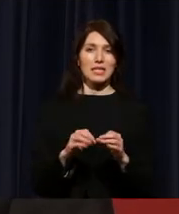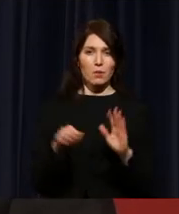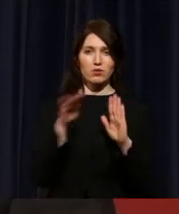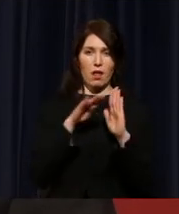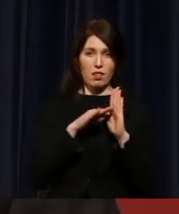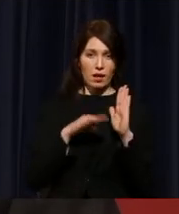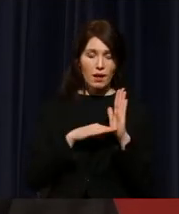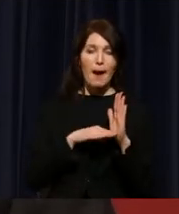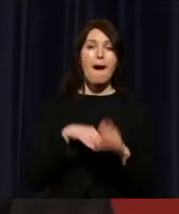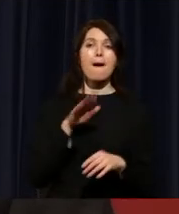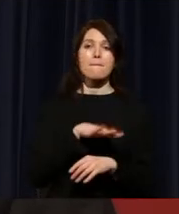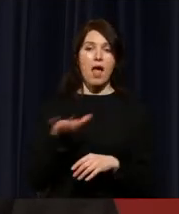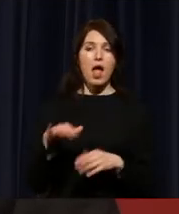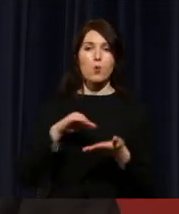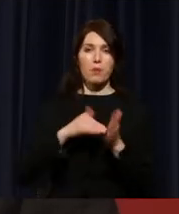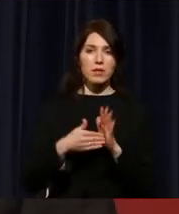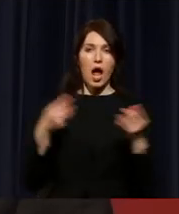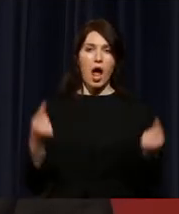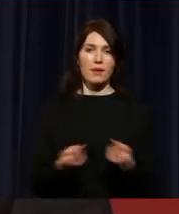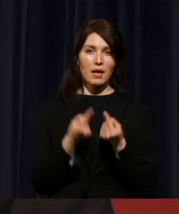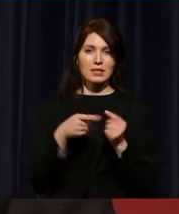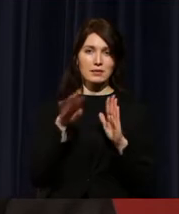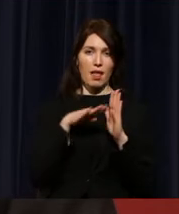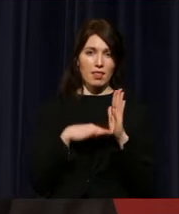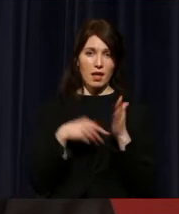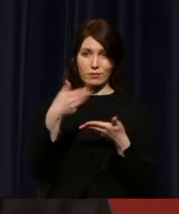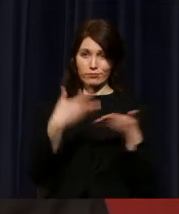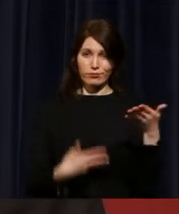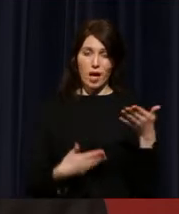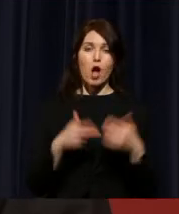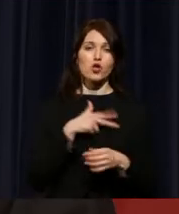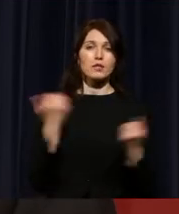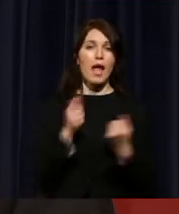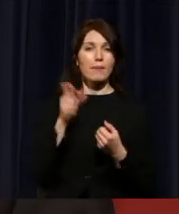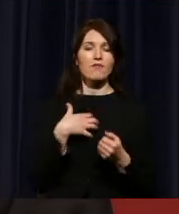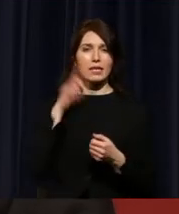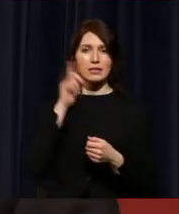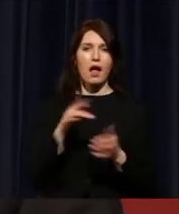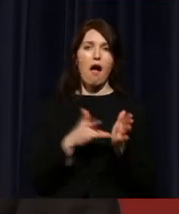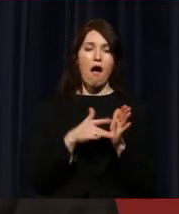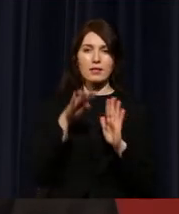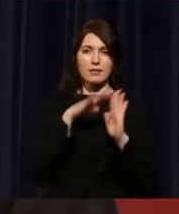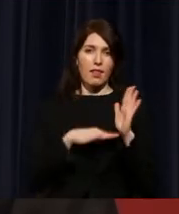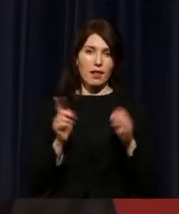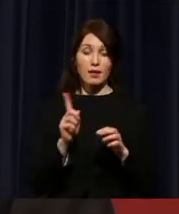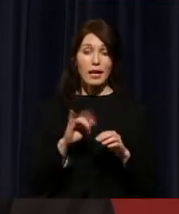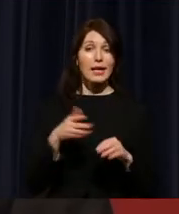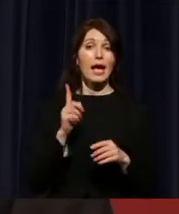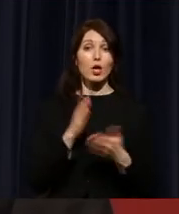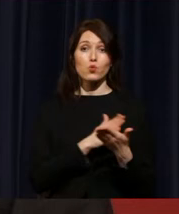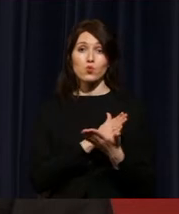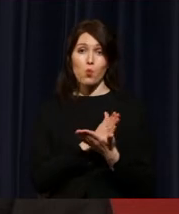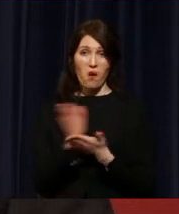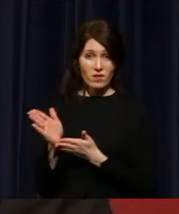standarti. Bērnu apstākļi, atbilstoši apstākļi standarti sociālam darbiniekam ir jāpārzina, kas kādi šie standarti ir, jo, ja ir novirz